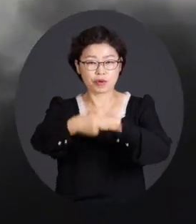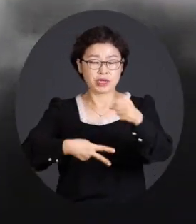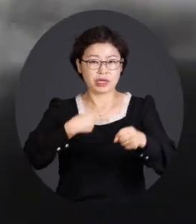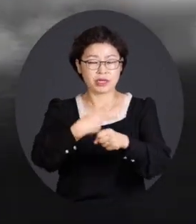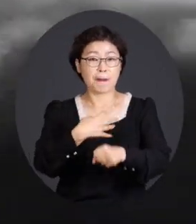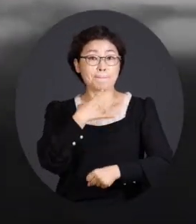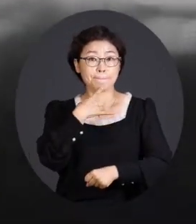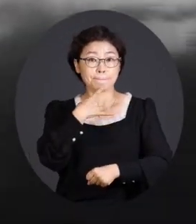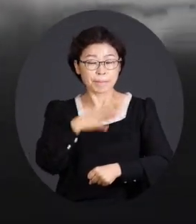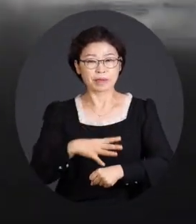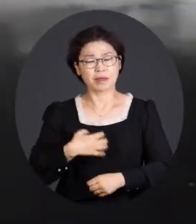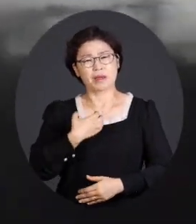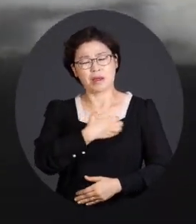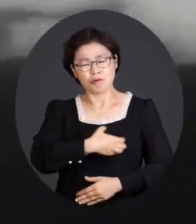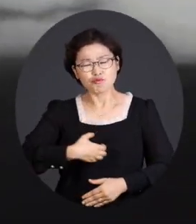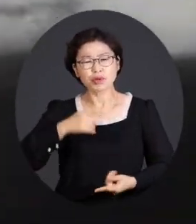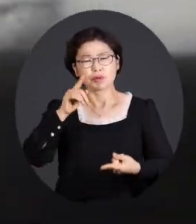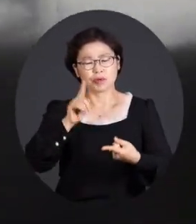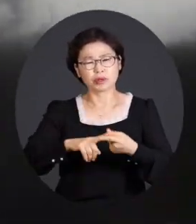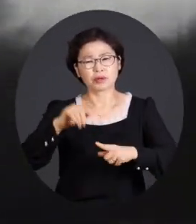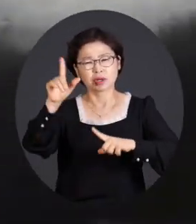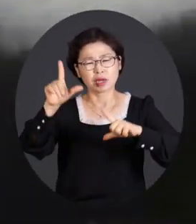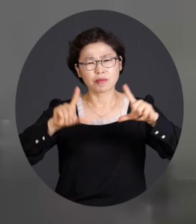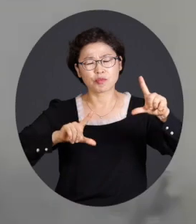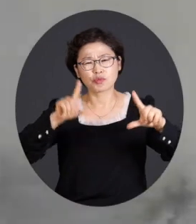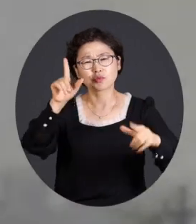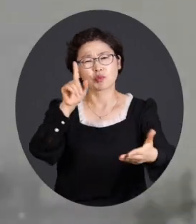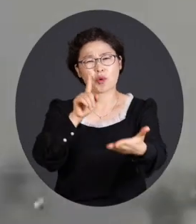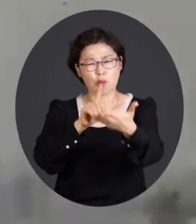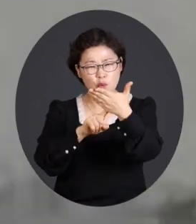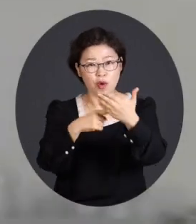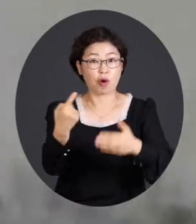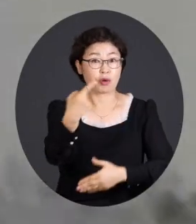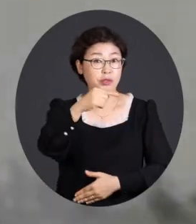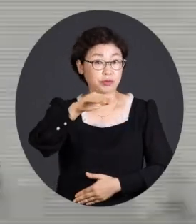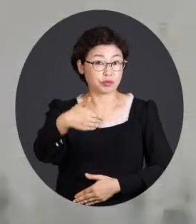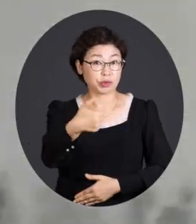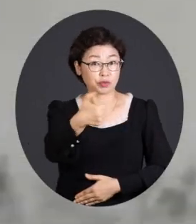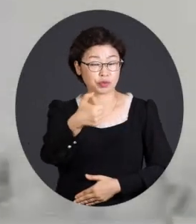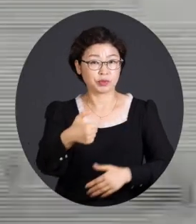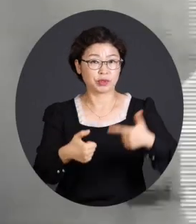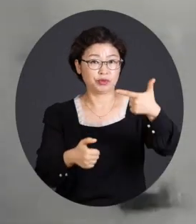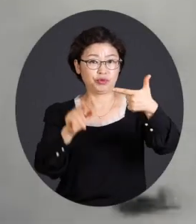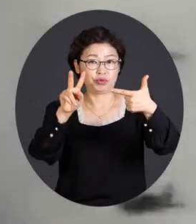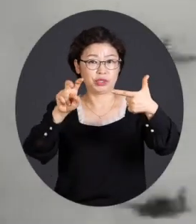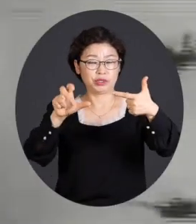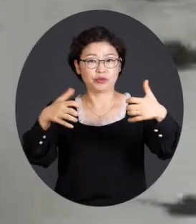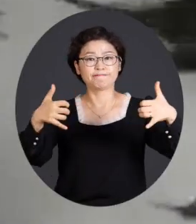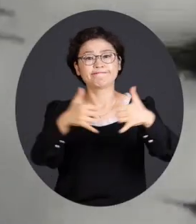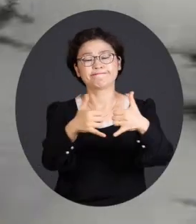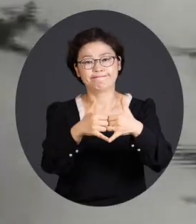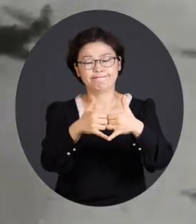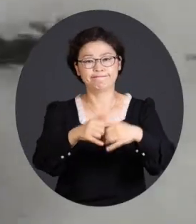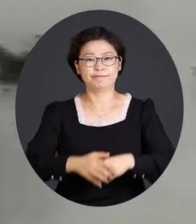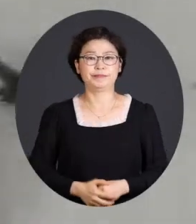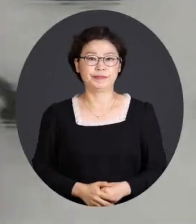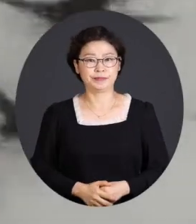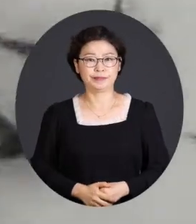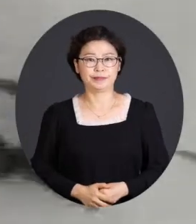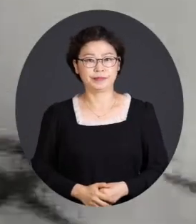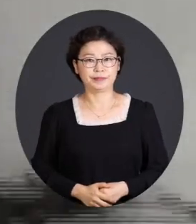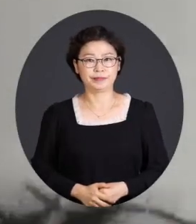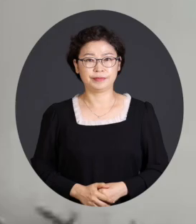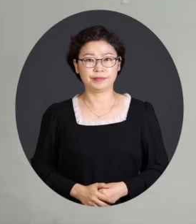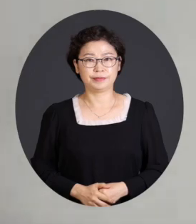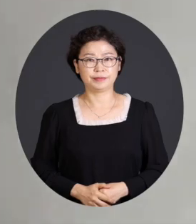불과 2년이 지나도 우려가 현실이 됩니다. 바로 1950년 6.25 전쟁이